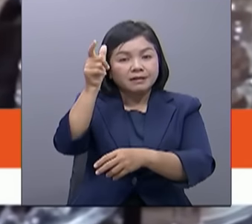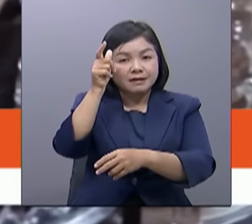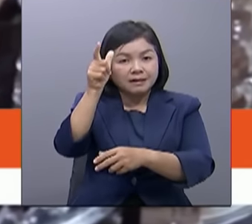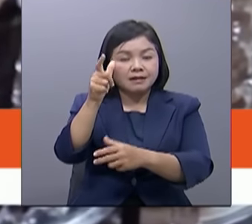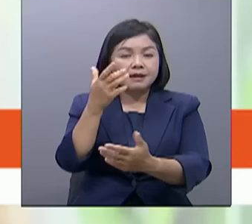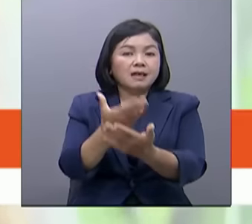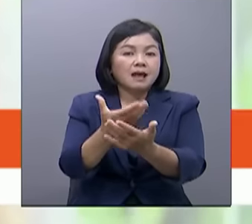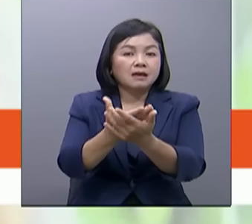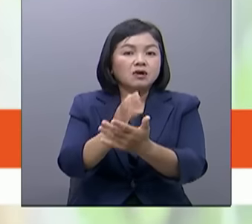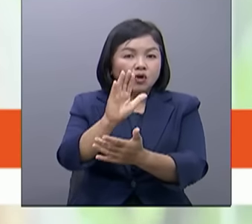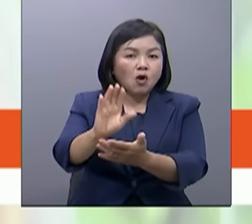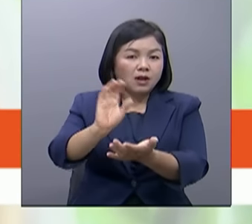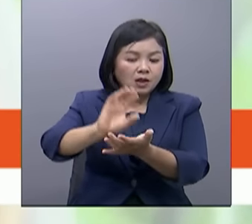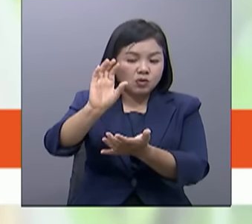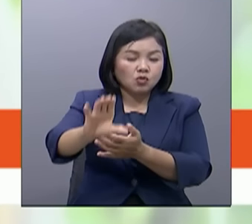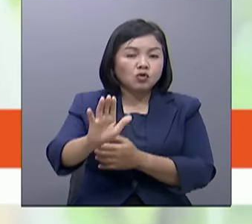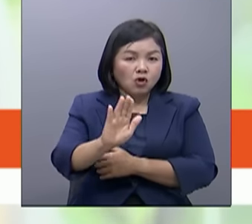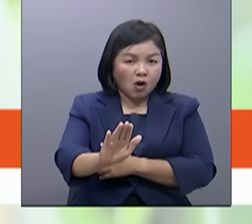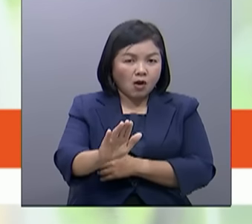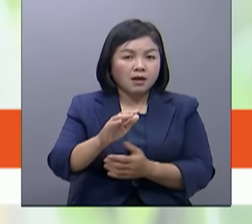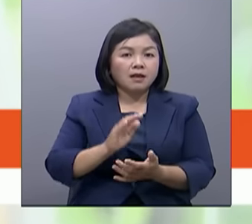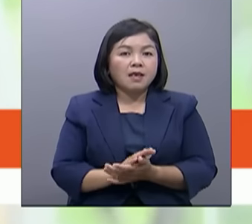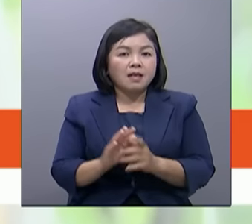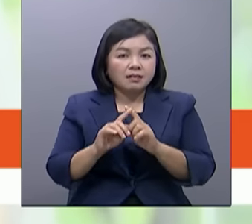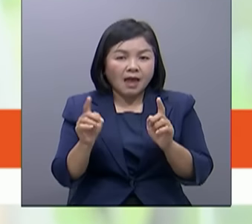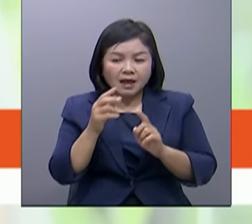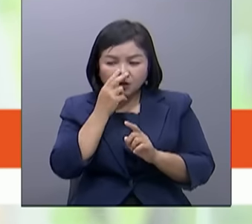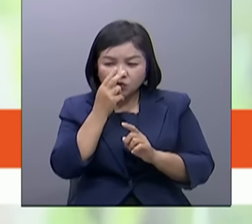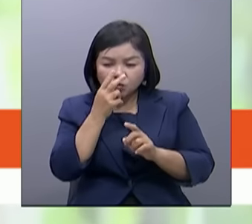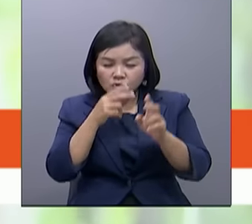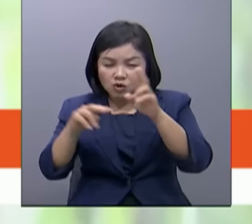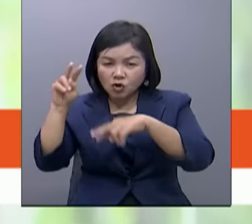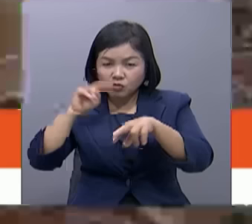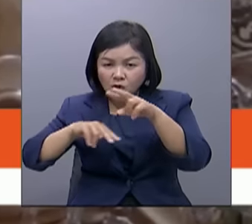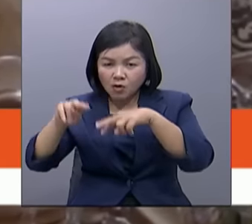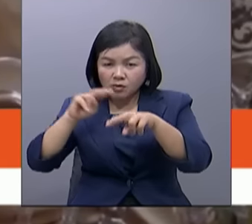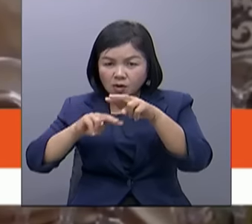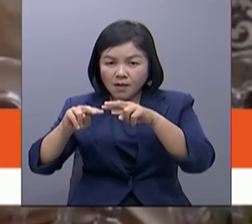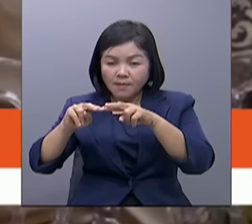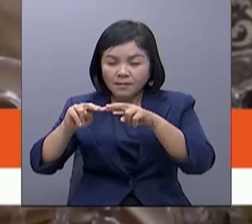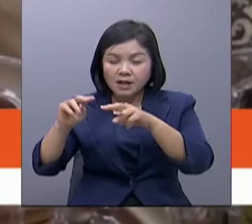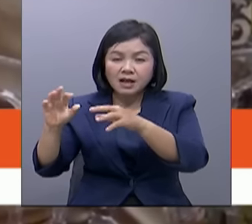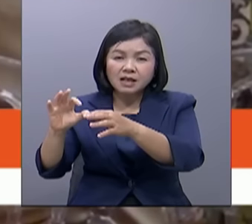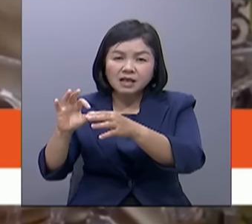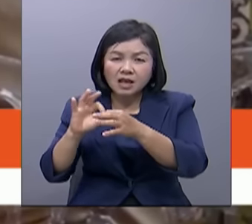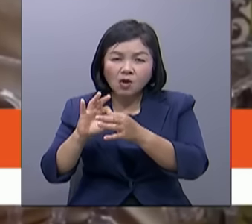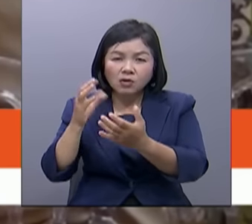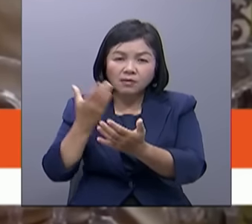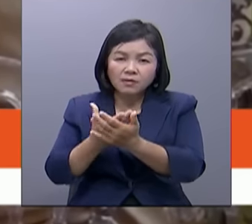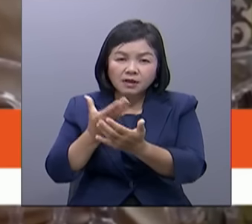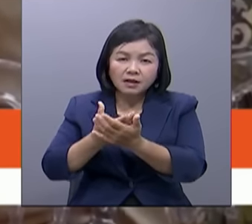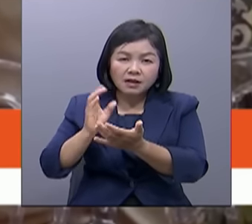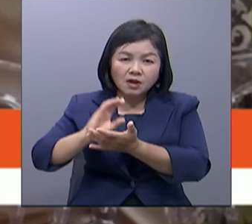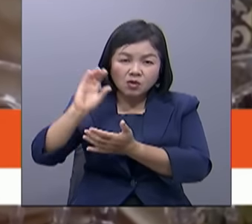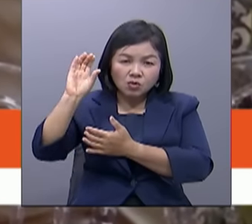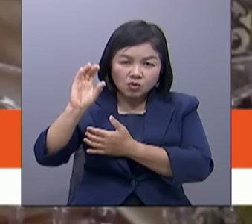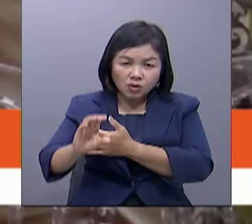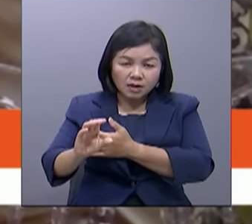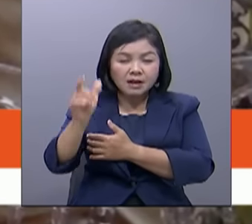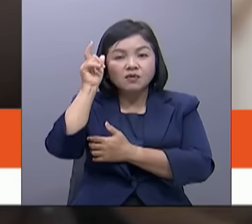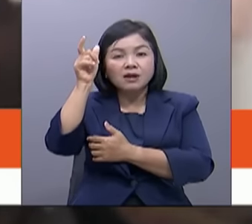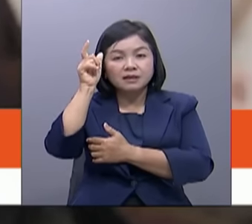ของท่าน ค ่ะนะฮะแต่ว่าเท่าที่ตรวจสอบมาเนี่ยมันเป็นธุรกิจเรื่องการลงทุนของท่านซึ่ง